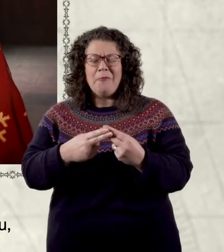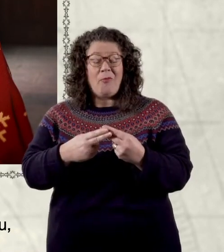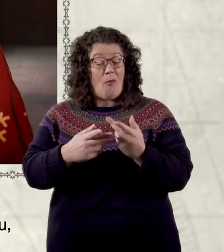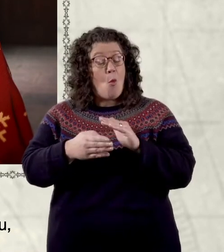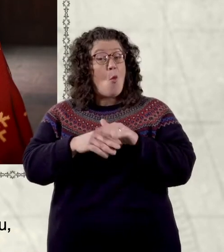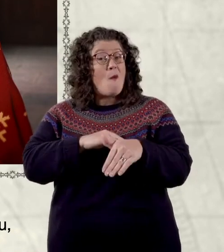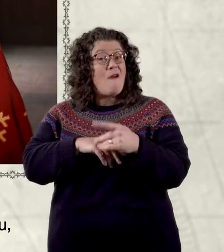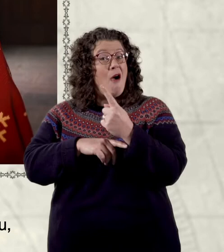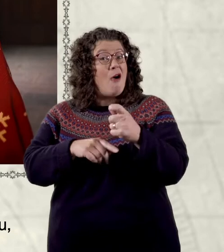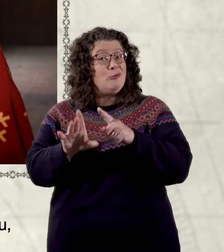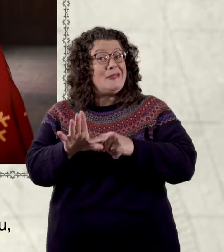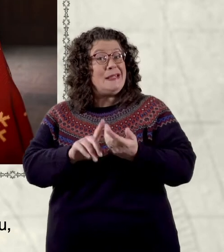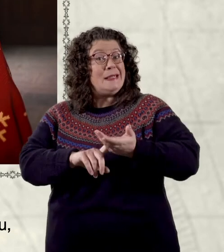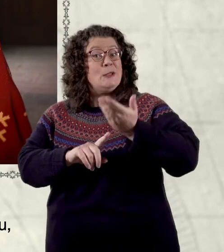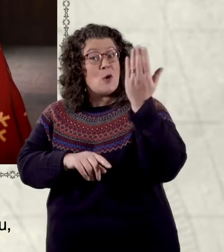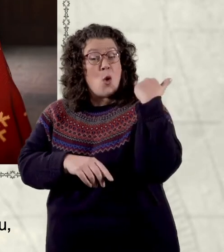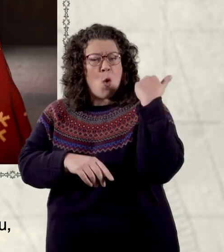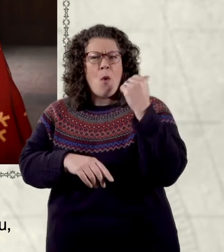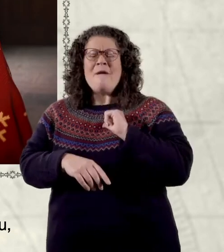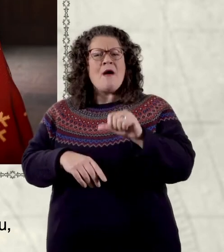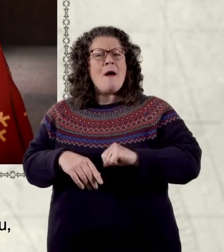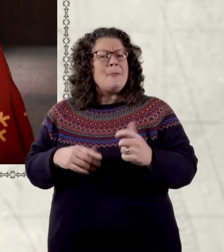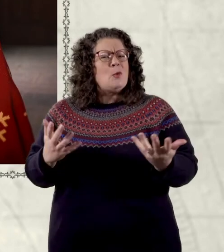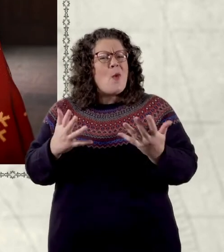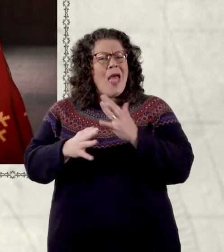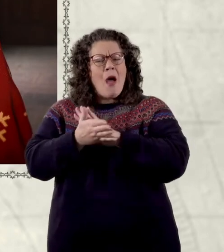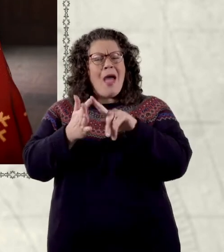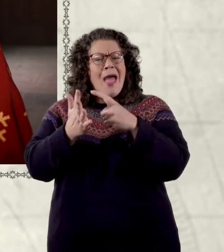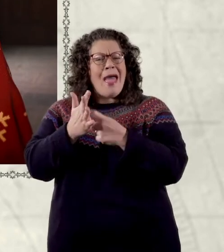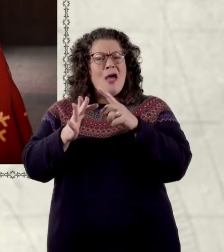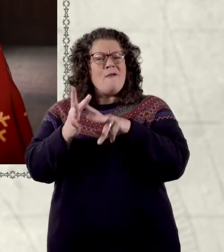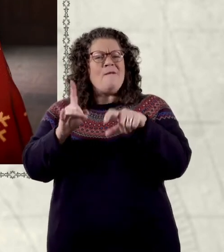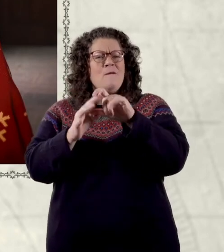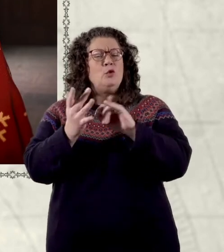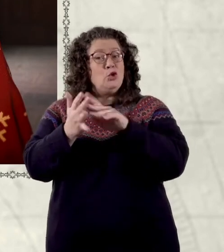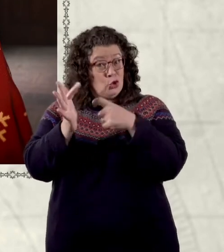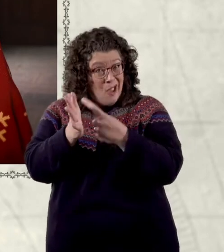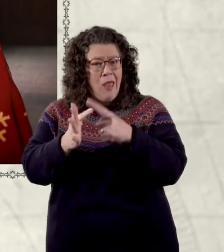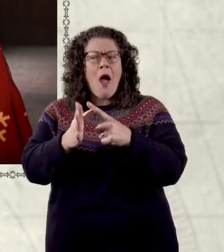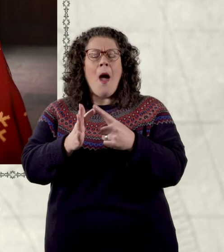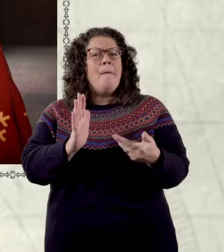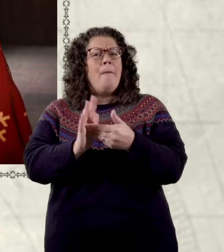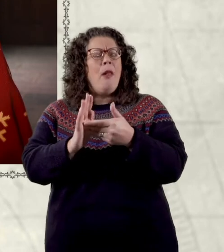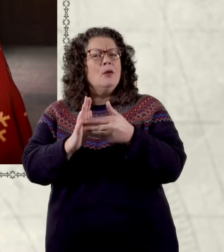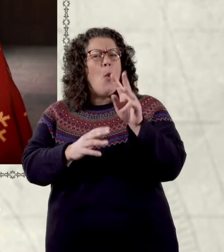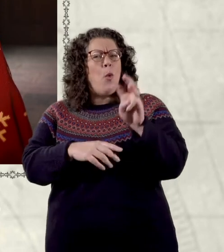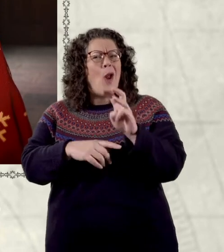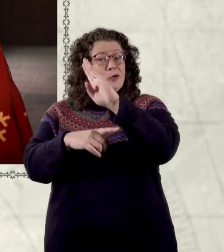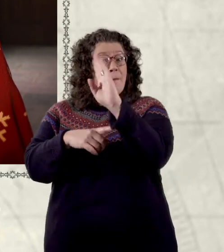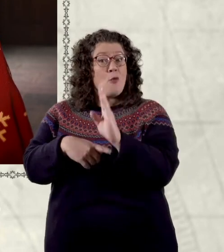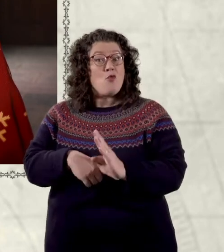yn swydd Henffordd ac ar hyd ffin Cymru, oedd ffermwyr ar noswyl Nadolig yn troi